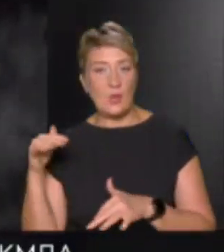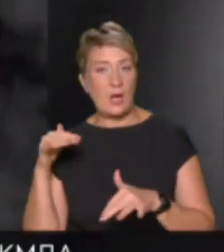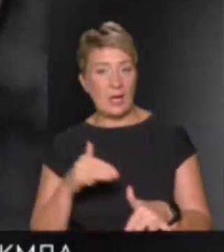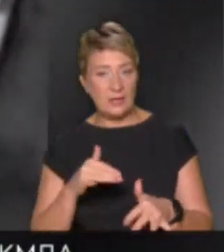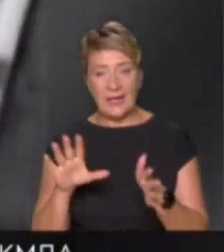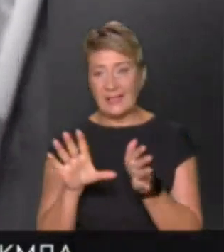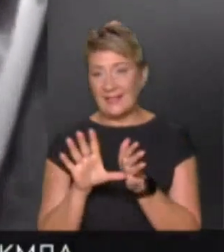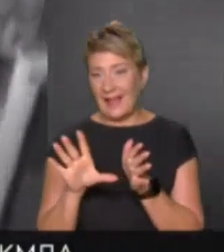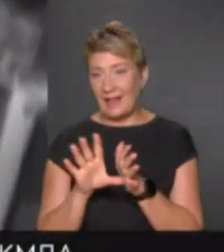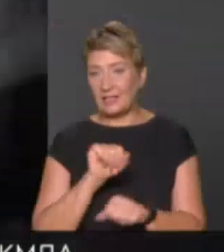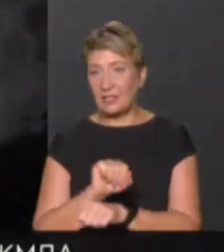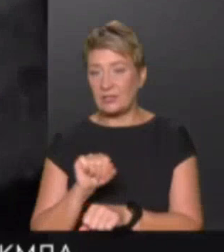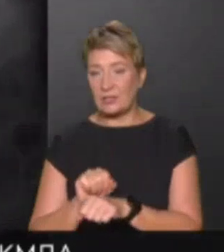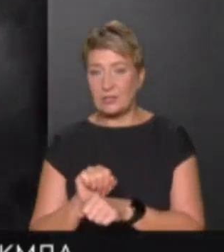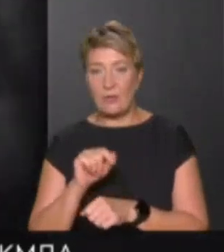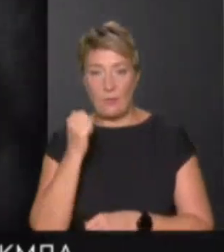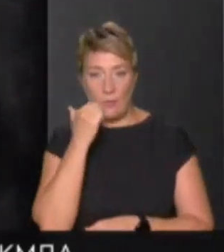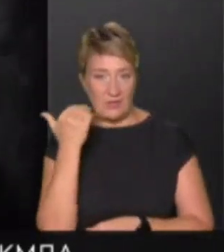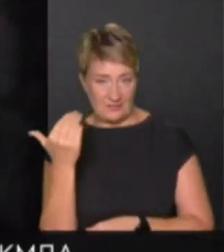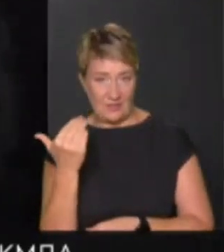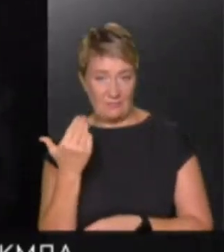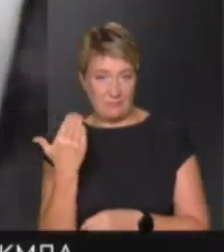Курській області – це їхня операція. Будь ласка.